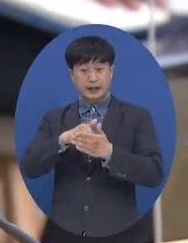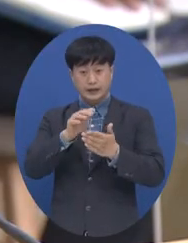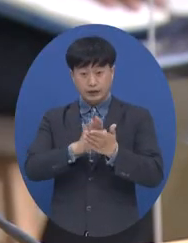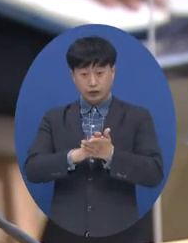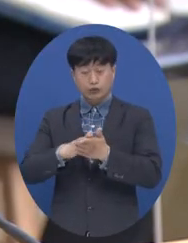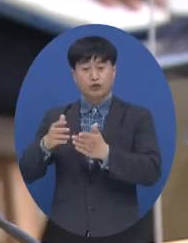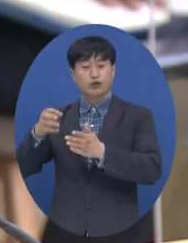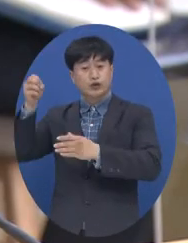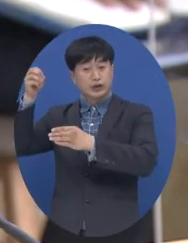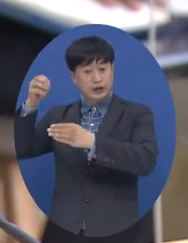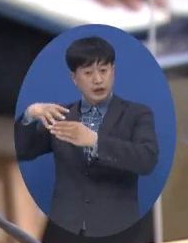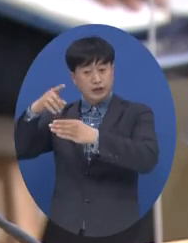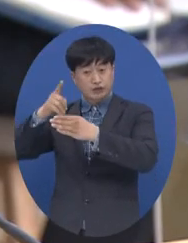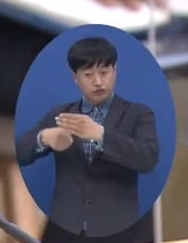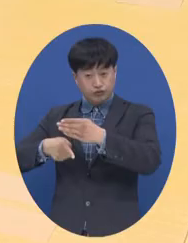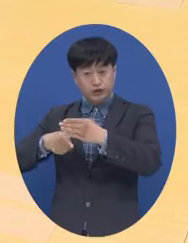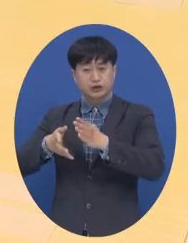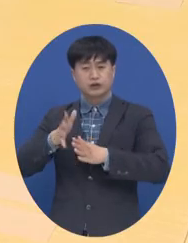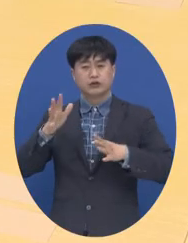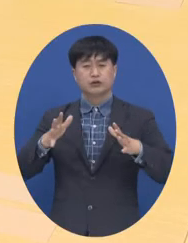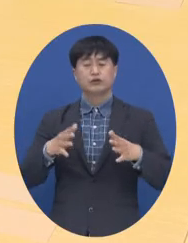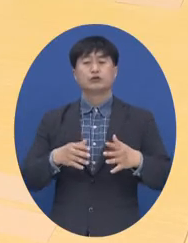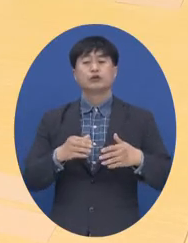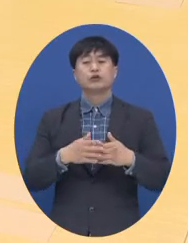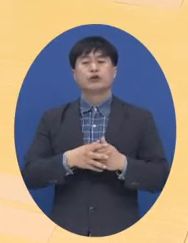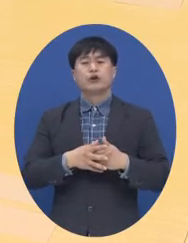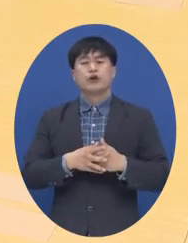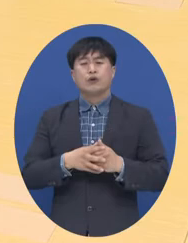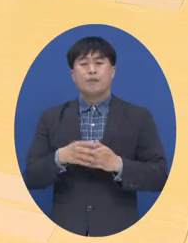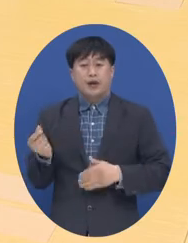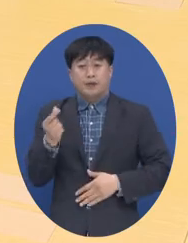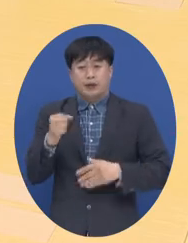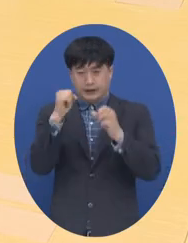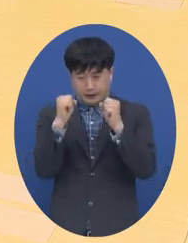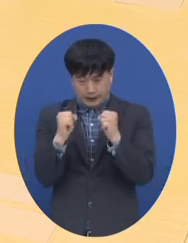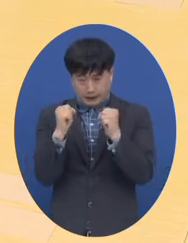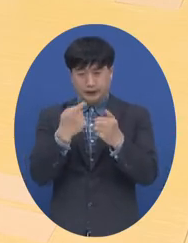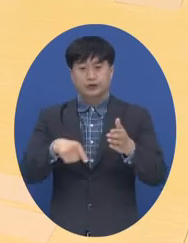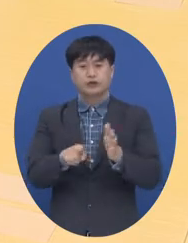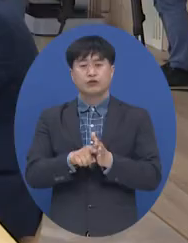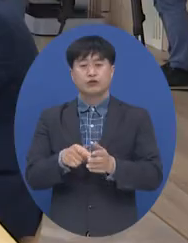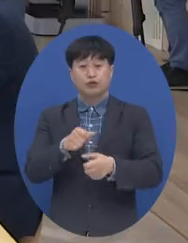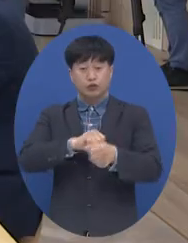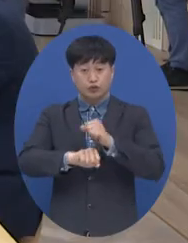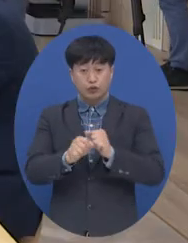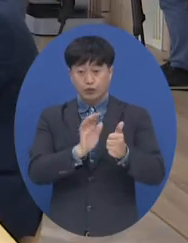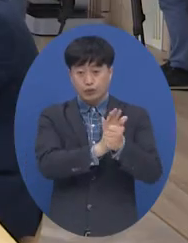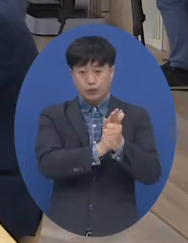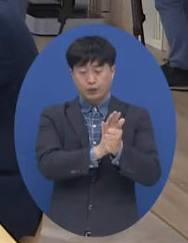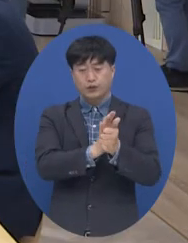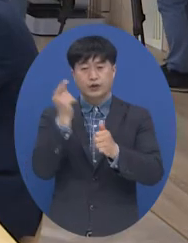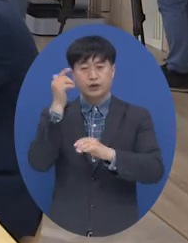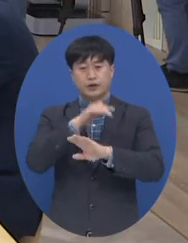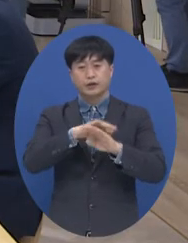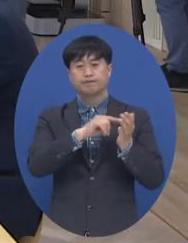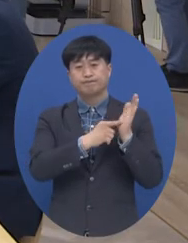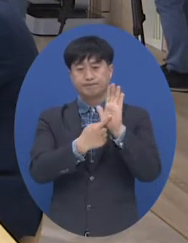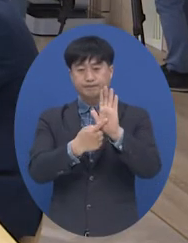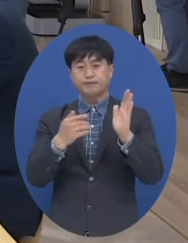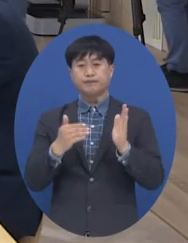양주시 와 동조 천씨는 경기 교통 공사와 일자리 재단이 조기에 정착할 수 있도록 적극 협조하고